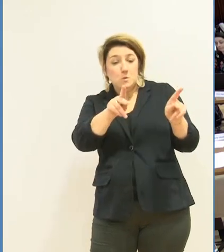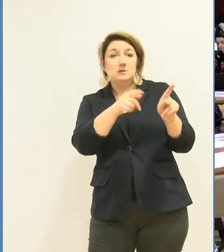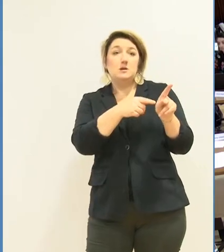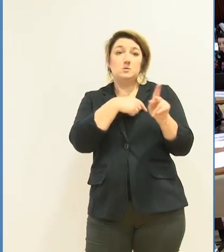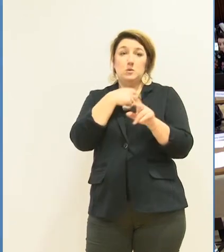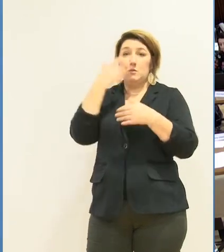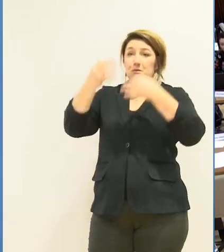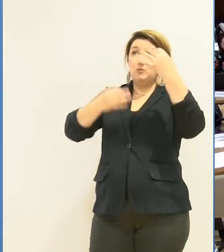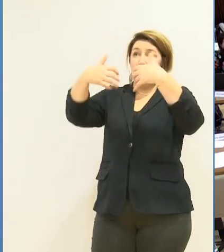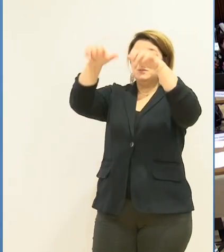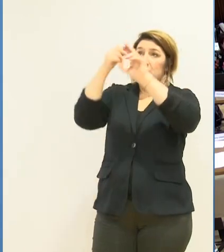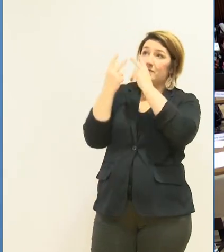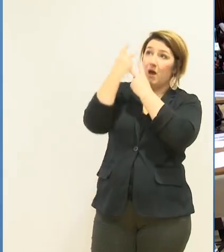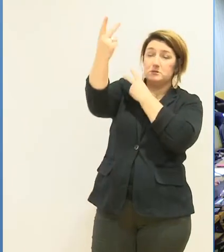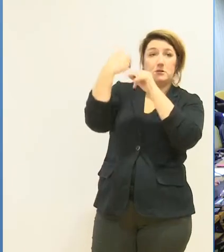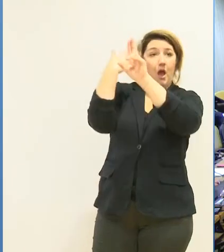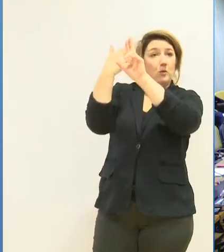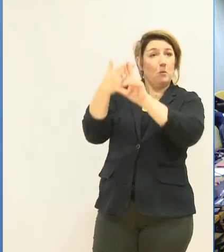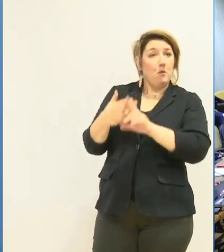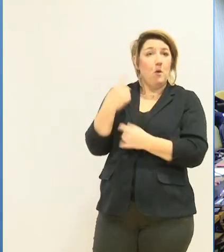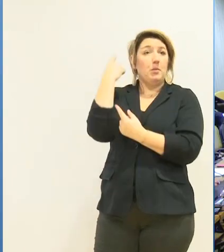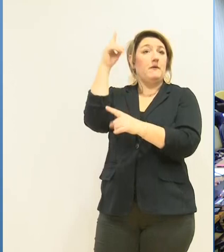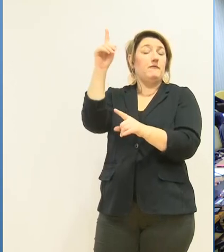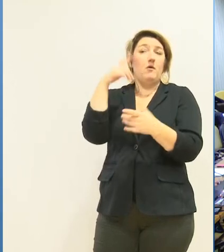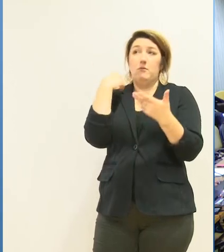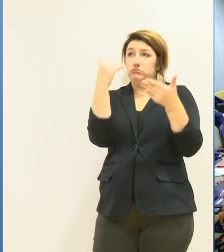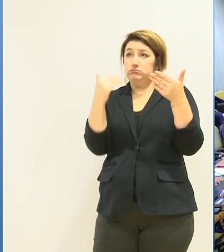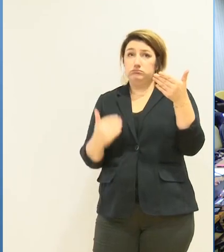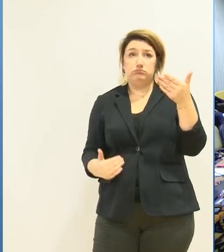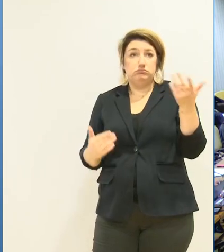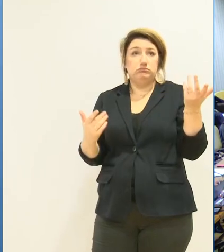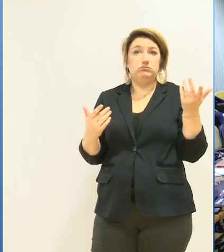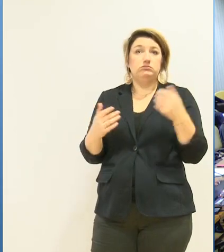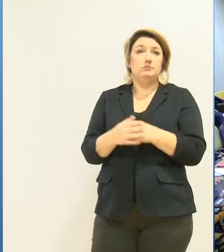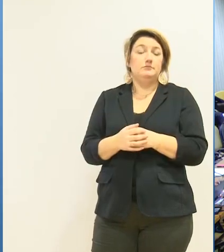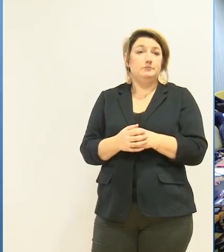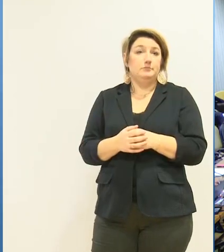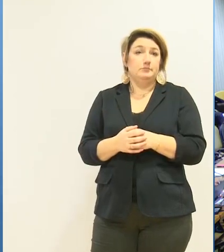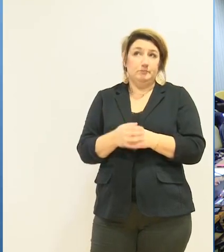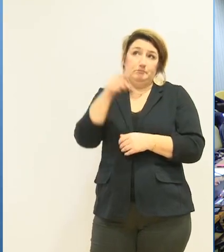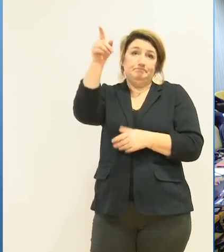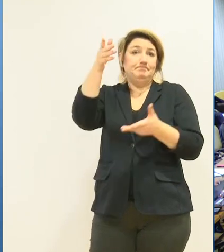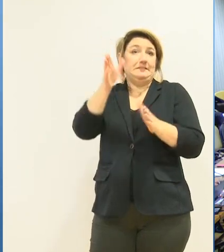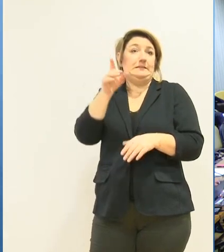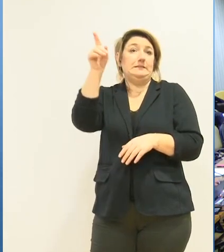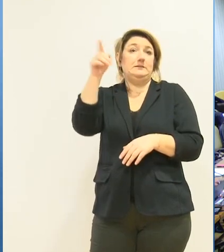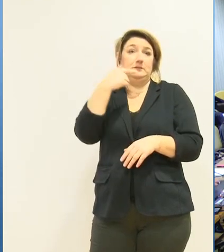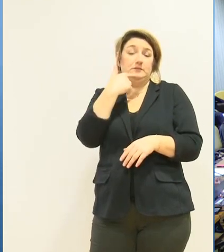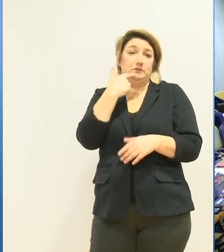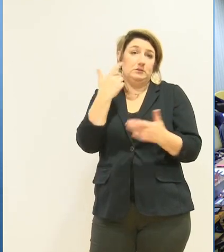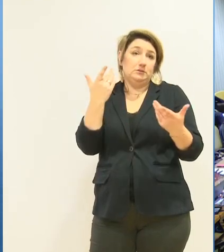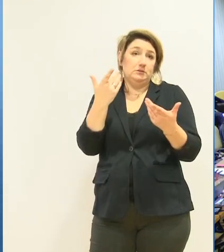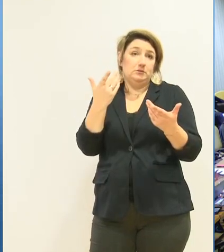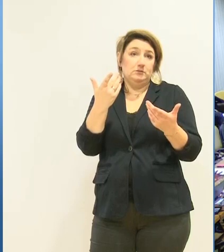niveau du tribunal administratif qui est donc sollicitée sur cette autorisation donc il s'agit simplement de